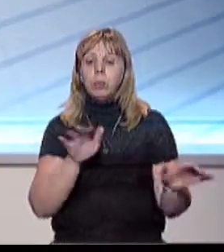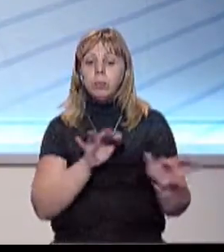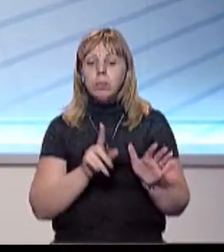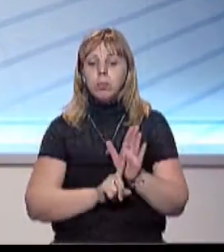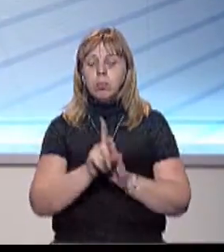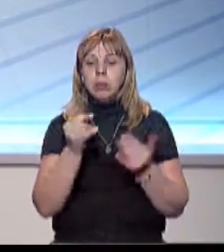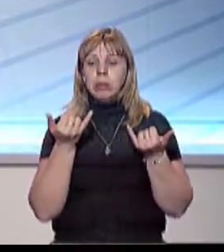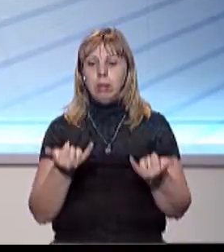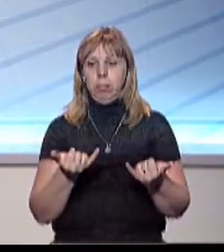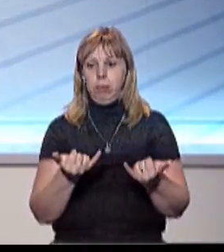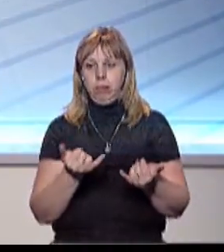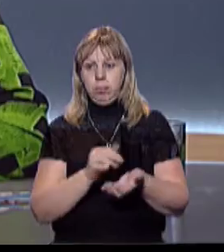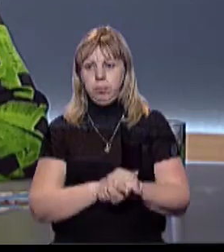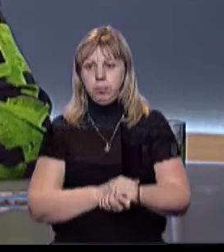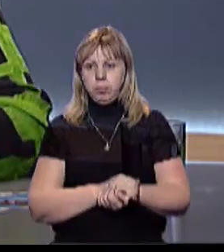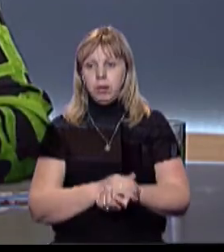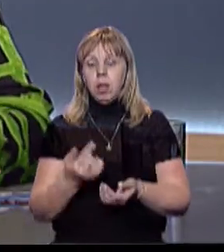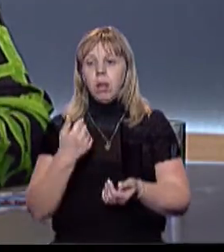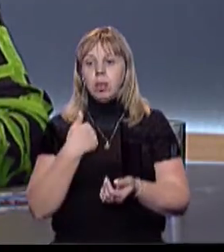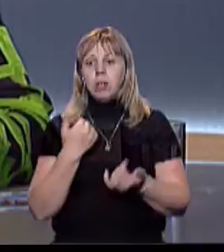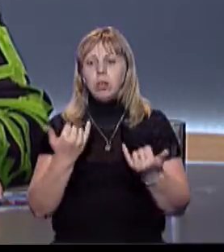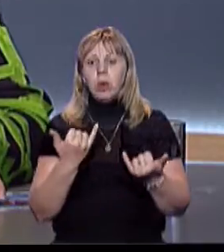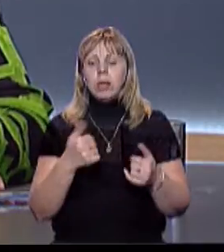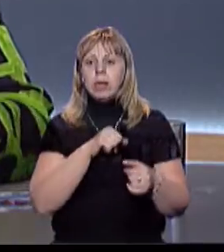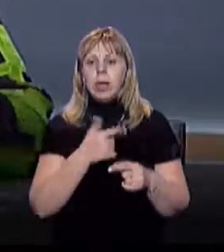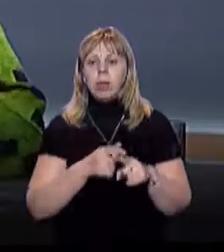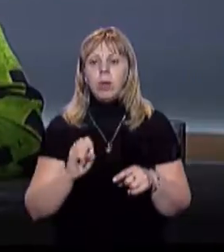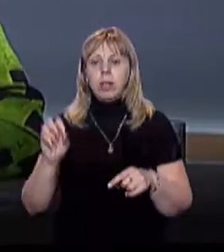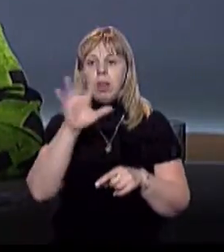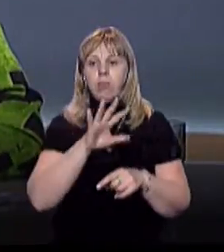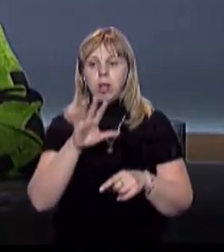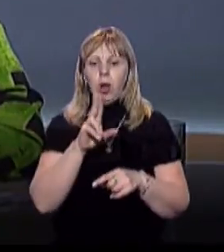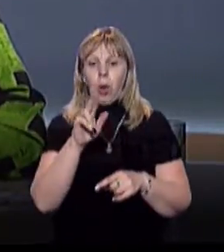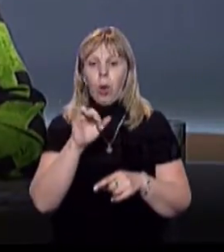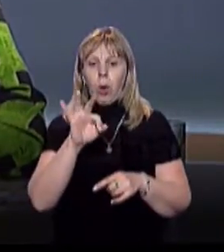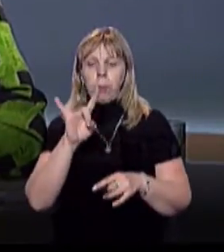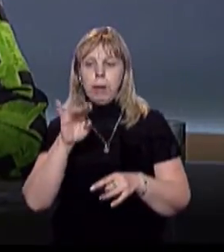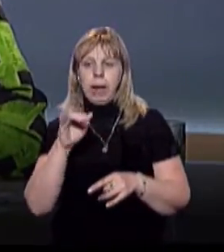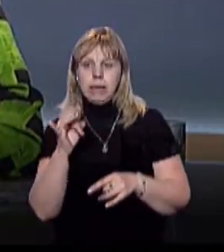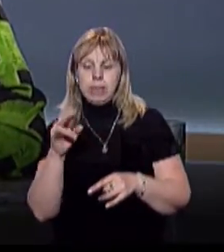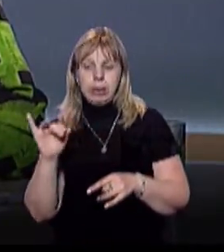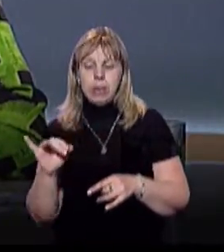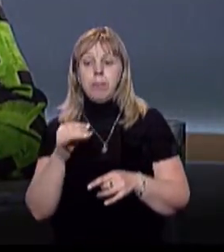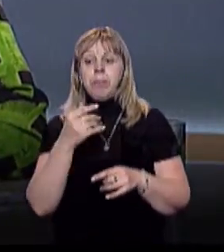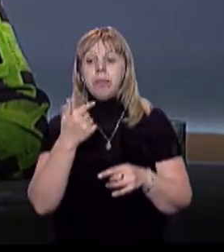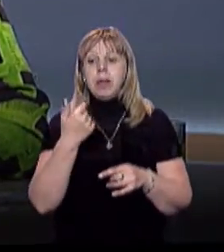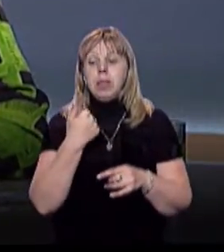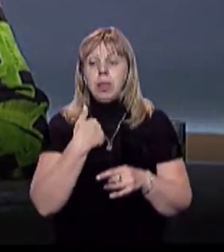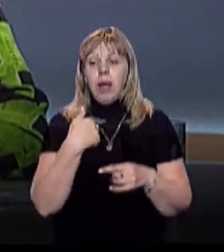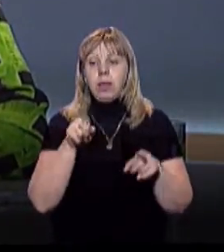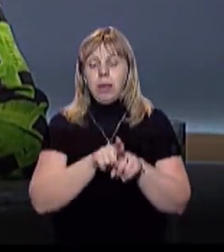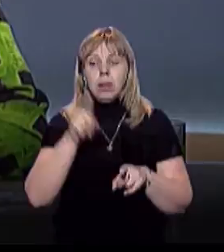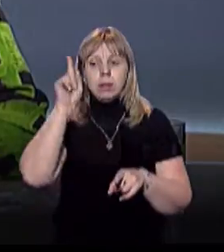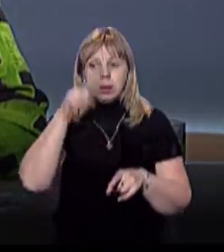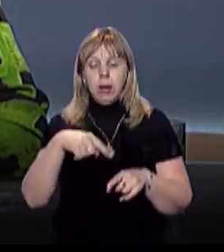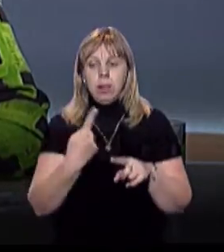стартувала саме зараз? Ну, саме сьогодні, бо сьогодні День європейської кооперації. І я так знаю,